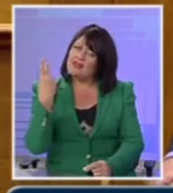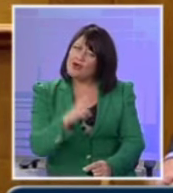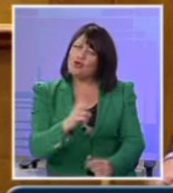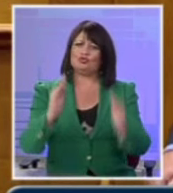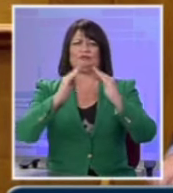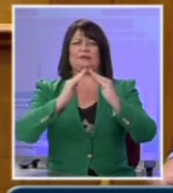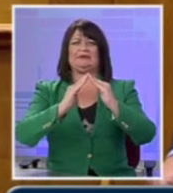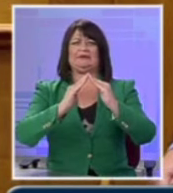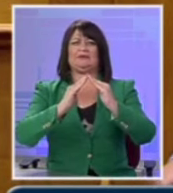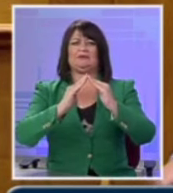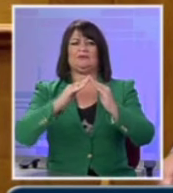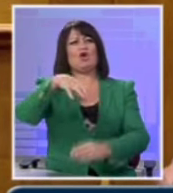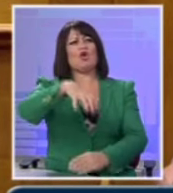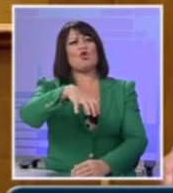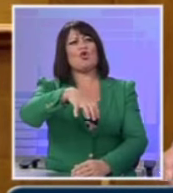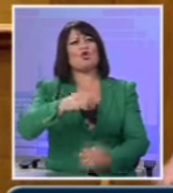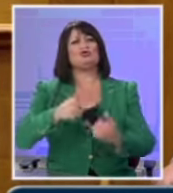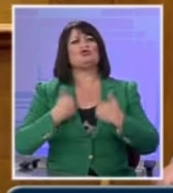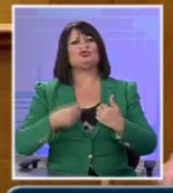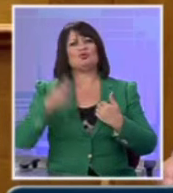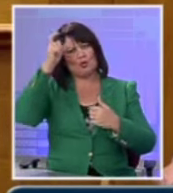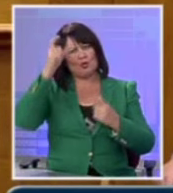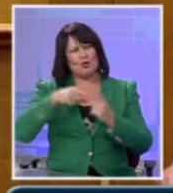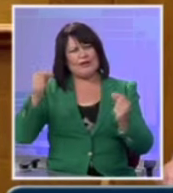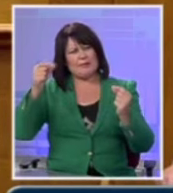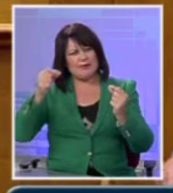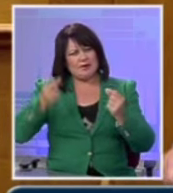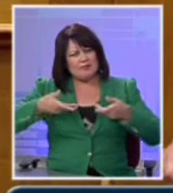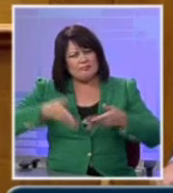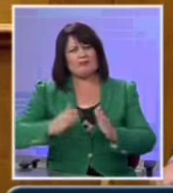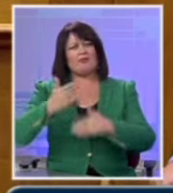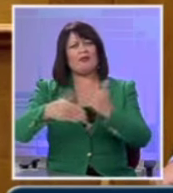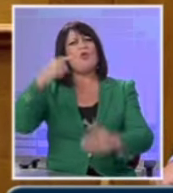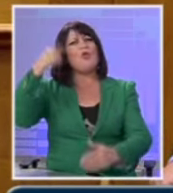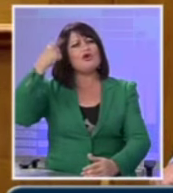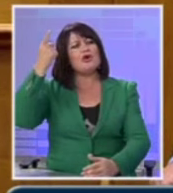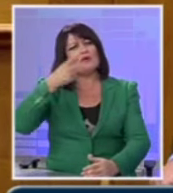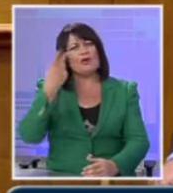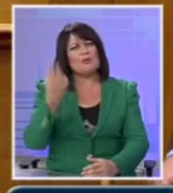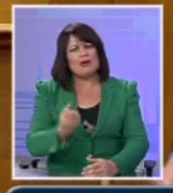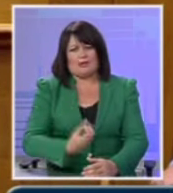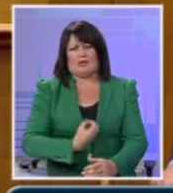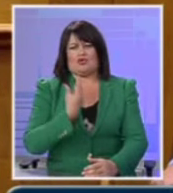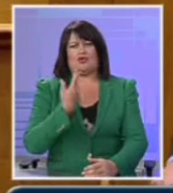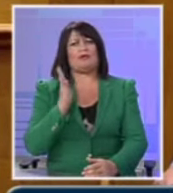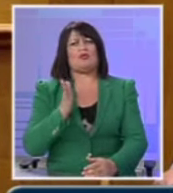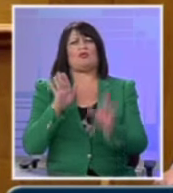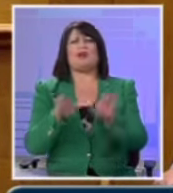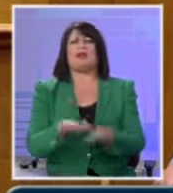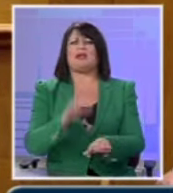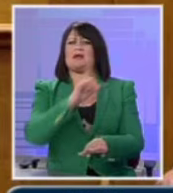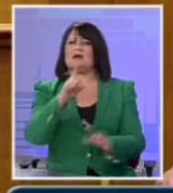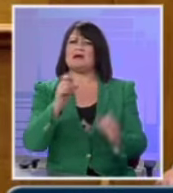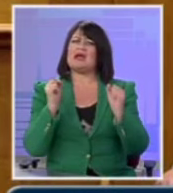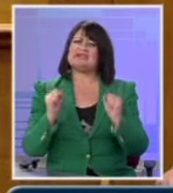σπίτι. Ο χώρος όπου η νέα γενιά των Τουρκοκυπρίων θα μπορεί να έχει δικαίωμα στο όνειρο και να νιώθει ότι μπορεί να μείνει, να ζήσει,